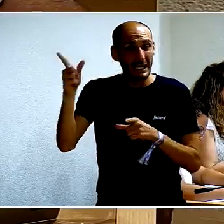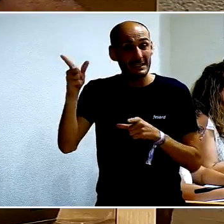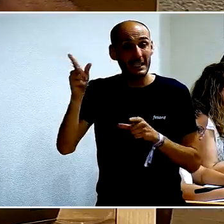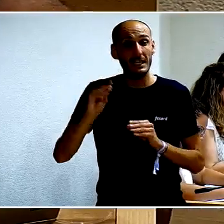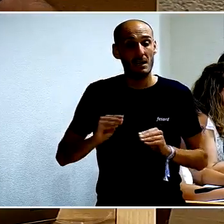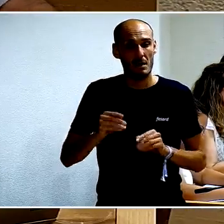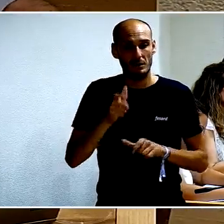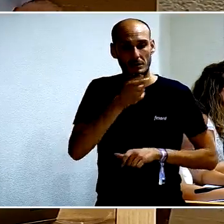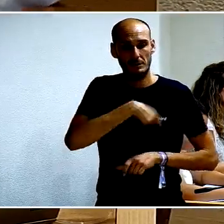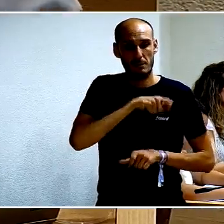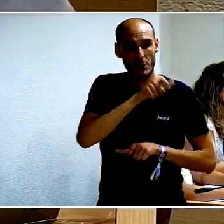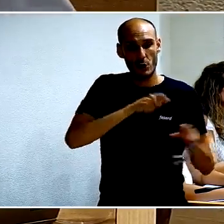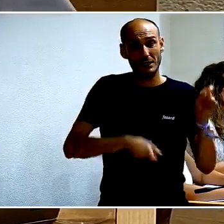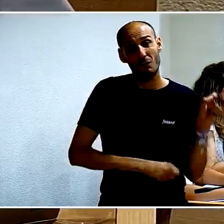país.